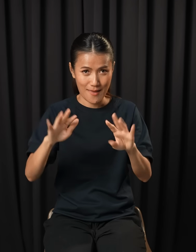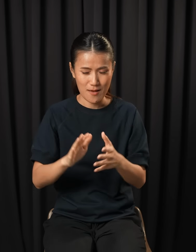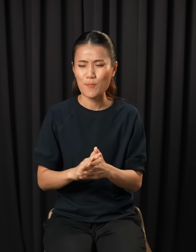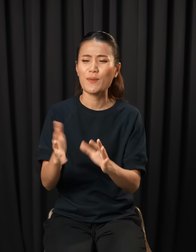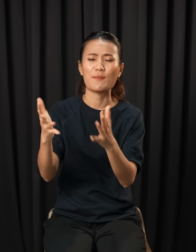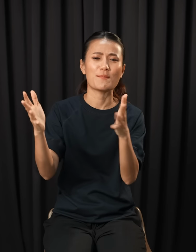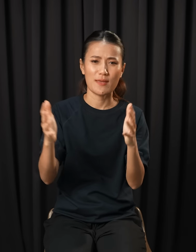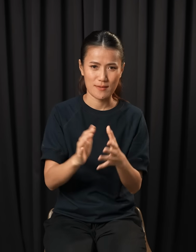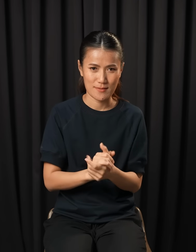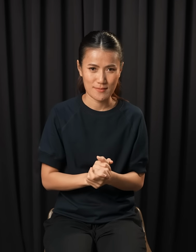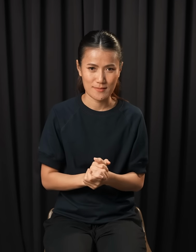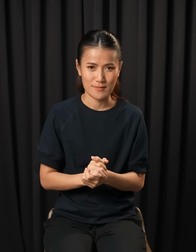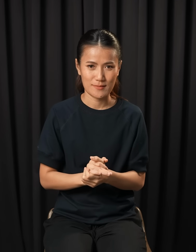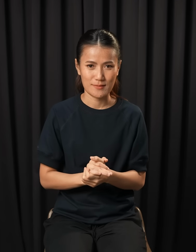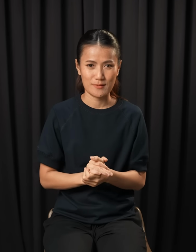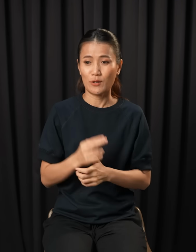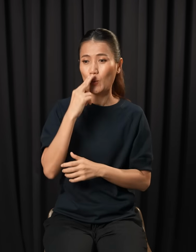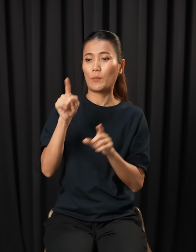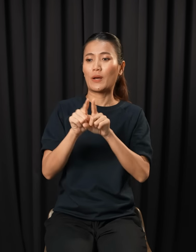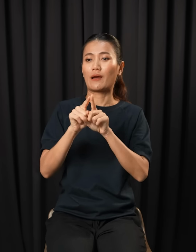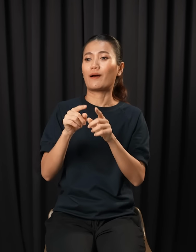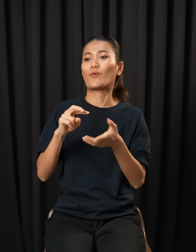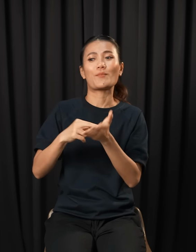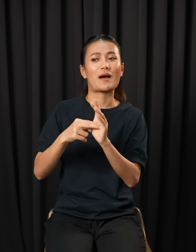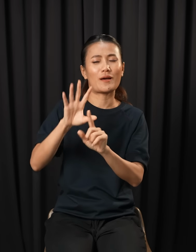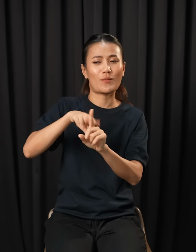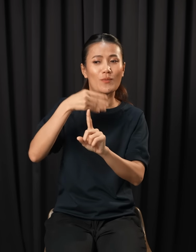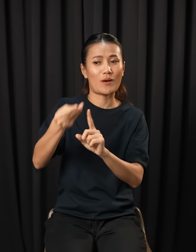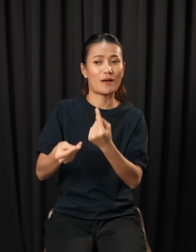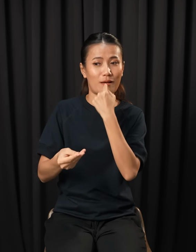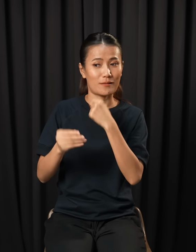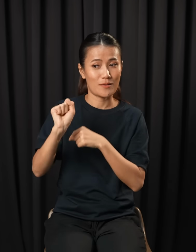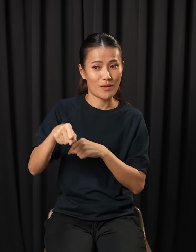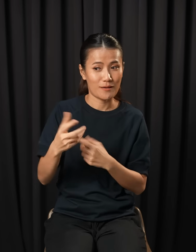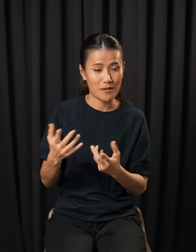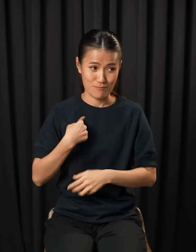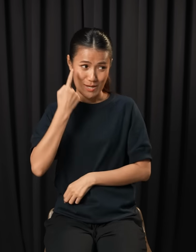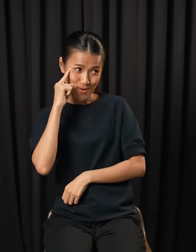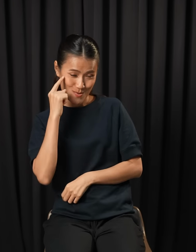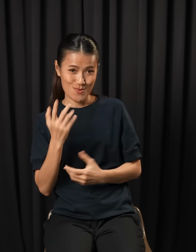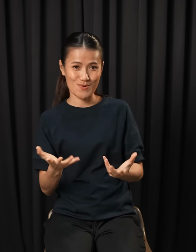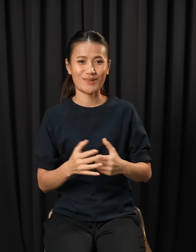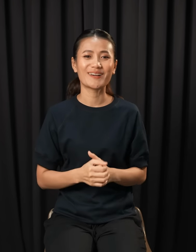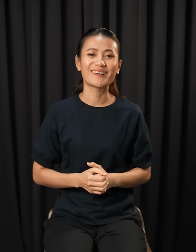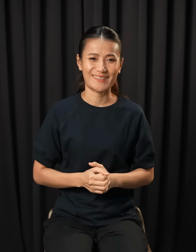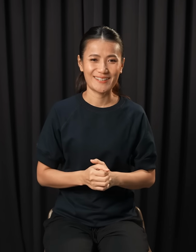ยหลังเลือกตั้งยุบพักยุบแพ็คไปเลย ไม่มีมูลอะไรที่ให้คิดอย่างนั้นเนาะอาจารย์หมายถึงยิงกล้วยใช่ไหม ไม่